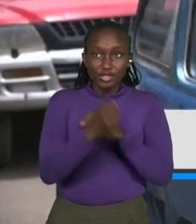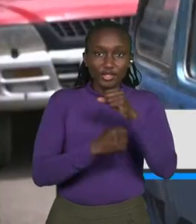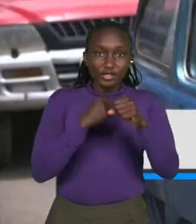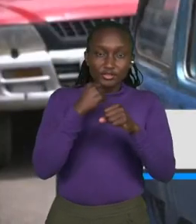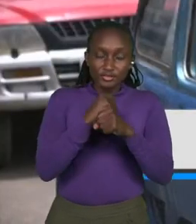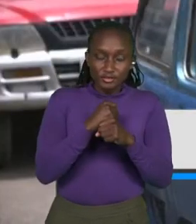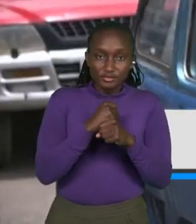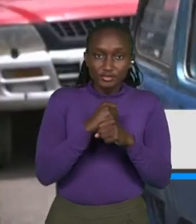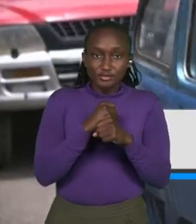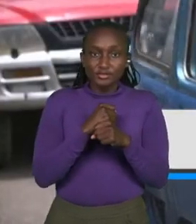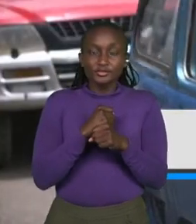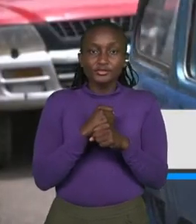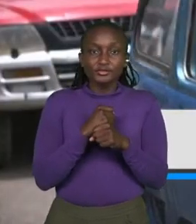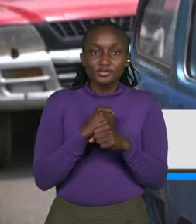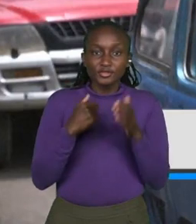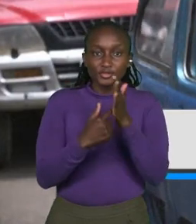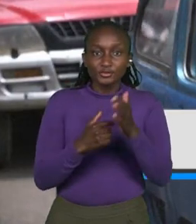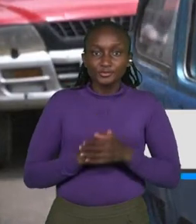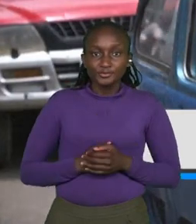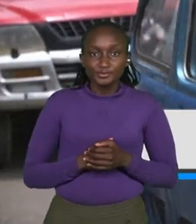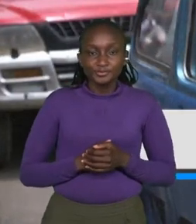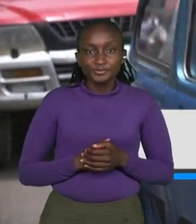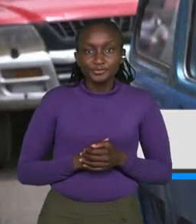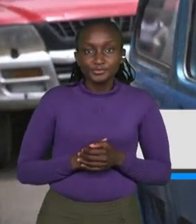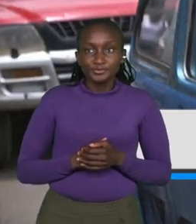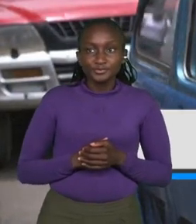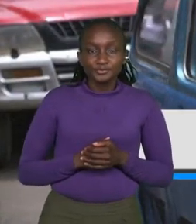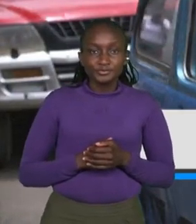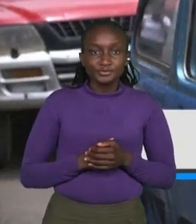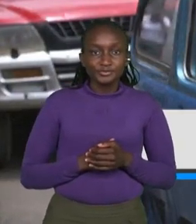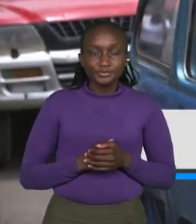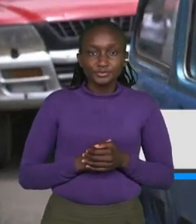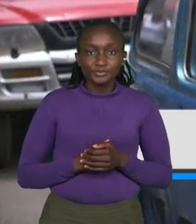በአብዛኛው ቮልስዋገን ቢትልስ ያው እኛ ሀገር ላይ